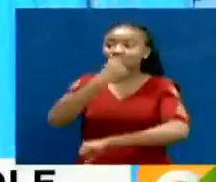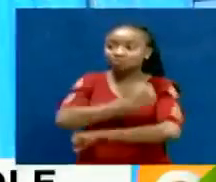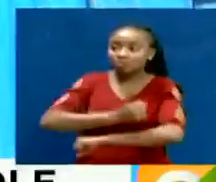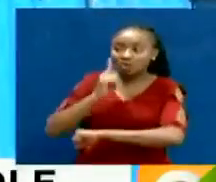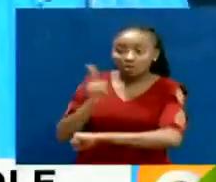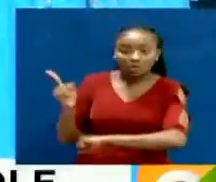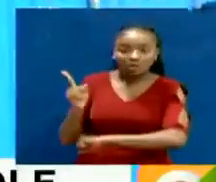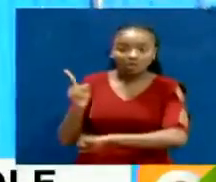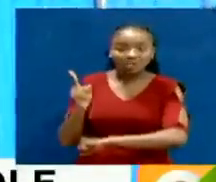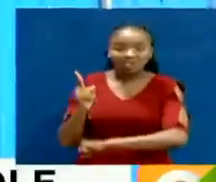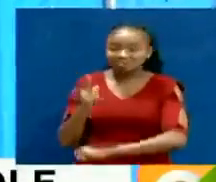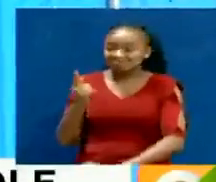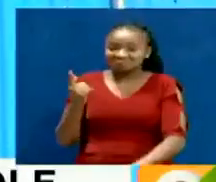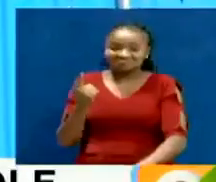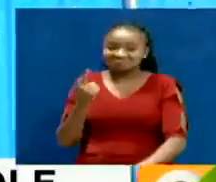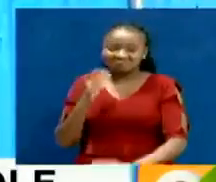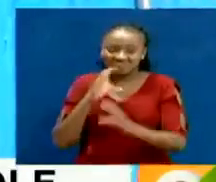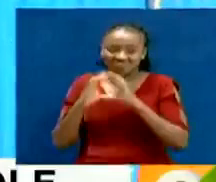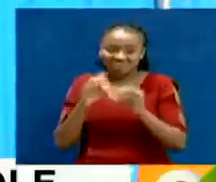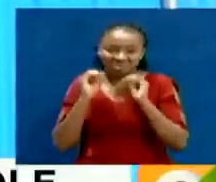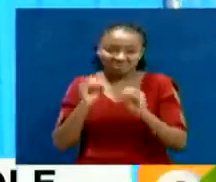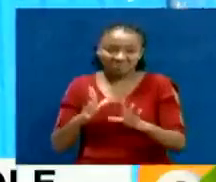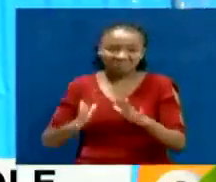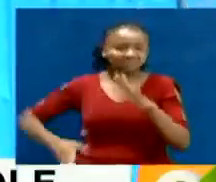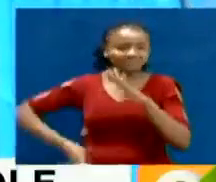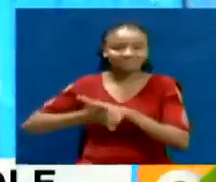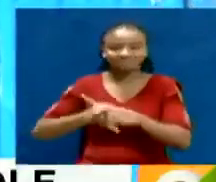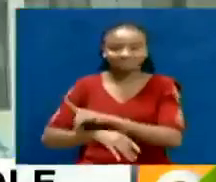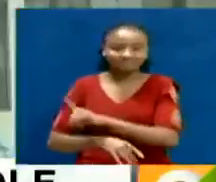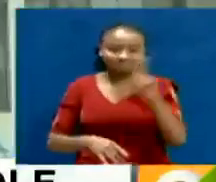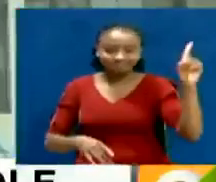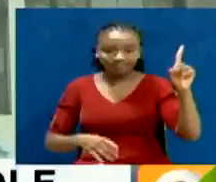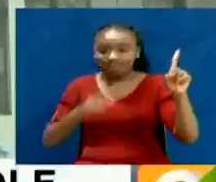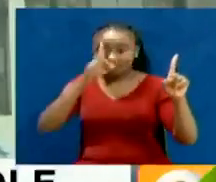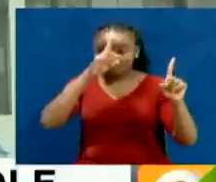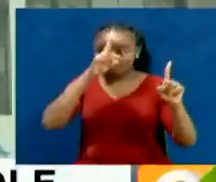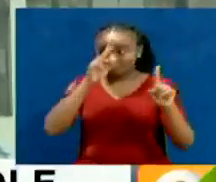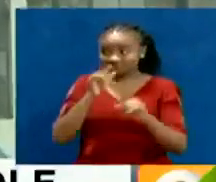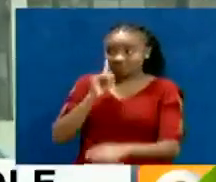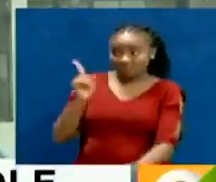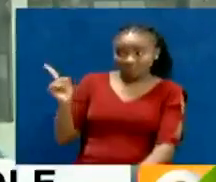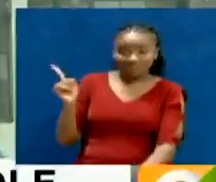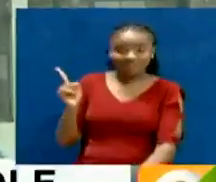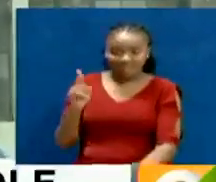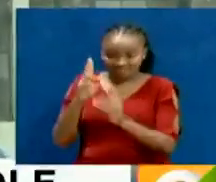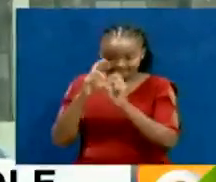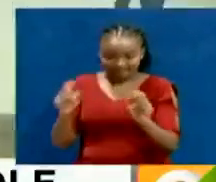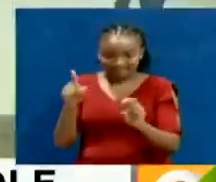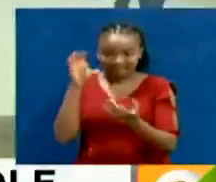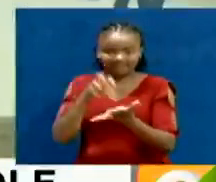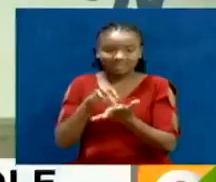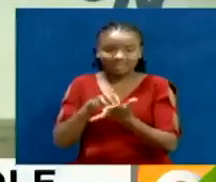shuleni vile vile zikigonga mwamba. Tukirudishwa langoni, maafisa wa polisi kutoka Kayole wanachunguza kisa